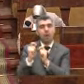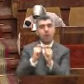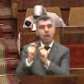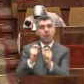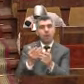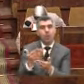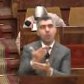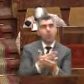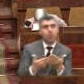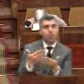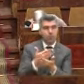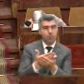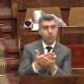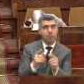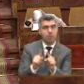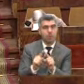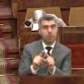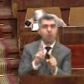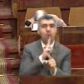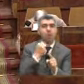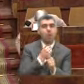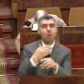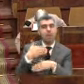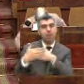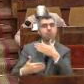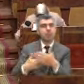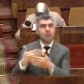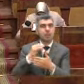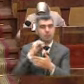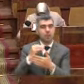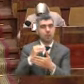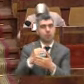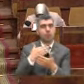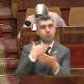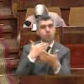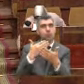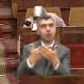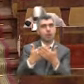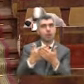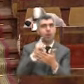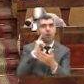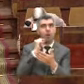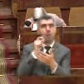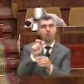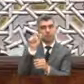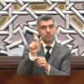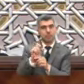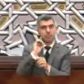وليكون يعني مرجعية للحكومة المقبلة. في هذا الإطار السيد الوزير، شكرا سيد نائب،